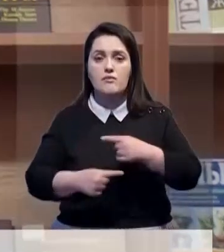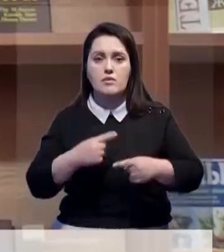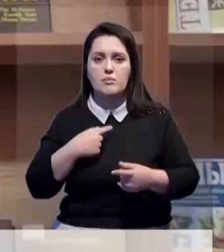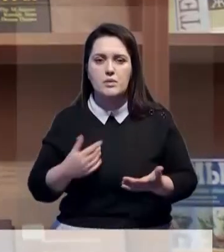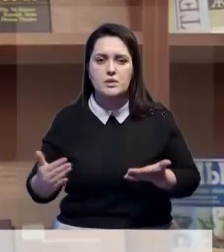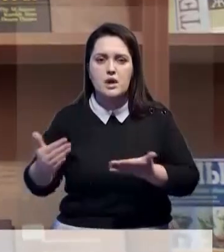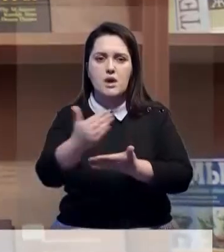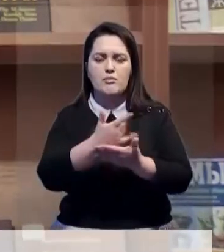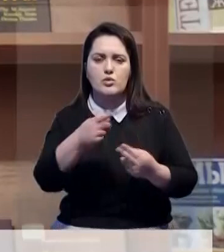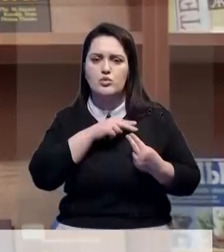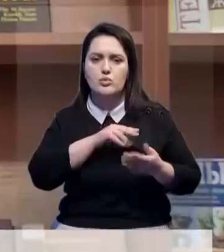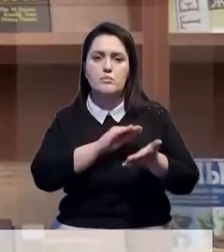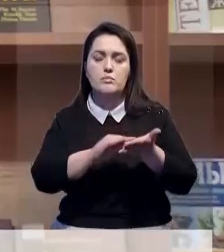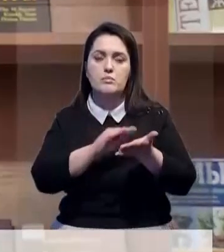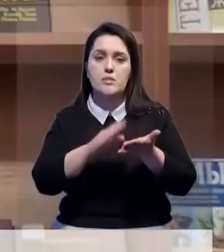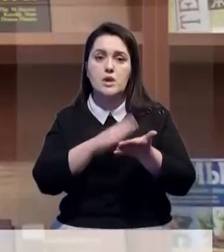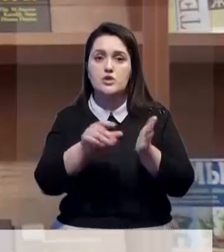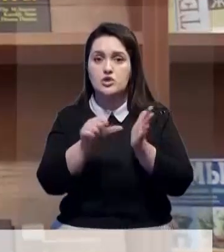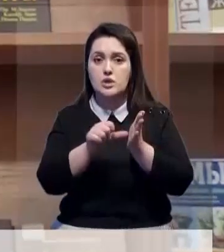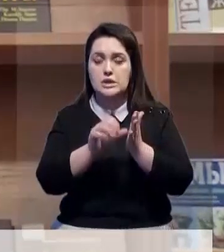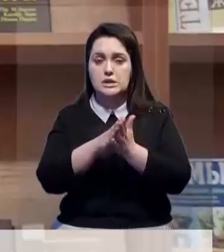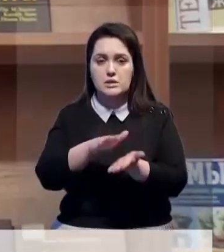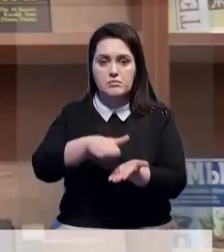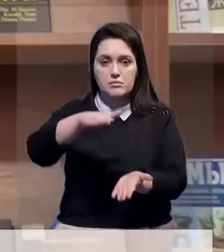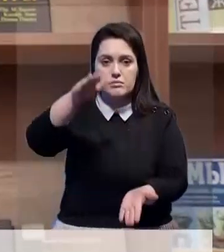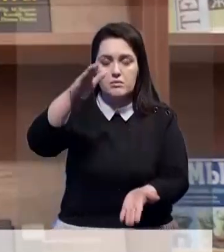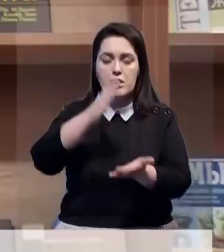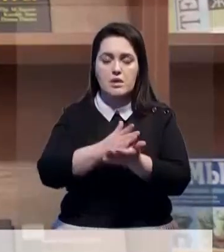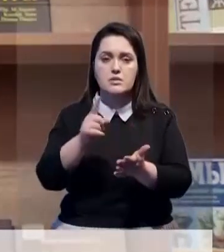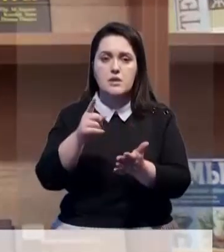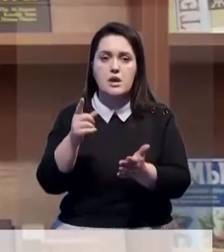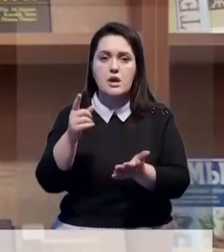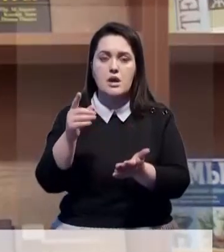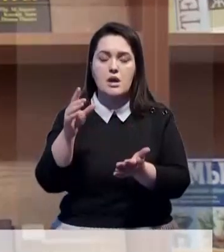собрали его работы воедино, получилось на 6 томов. Сборник его поэтических работ